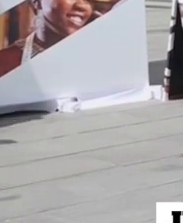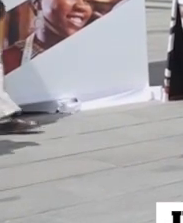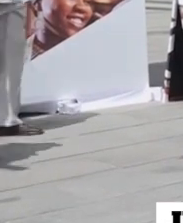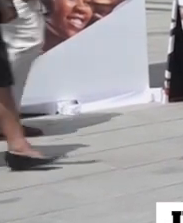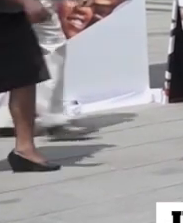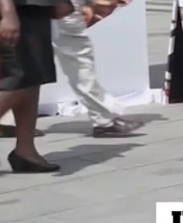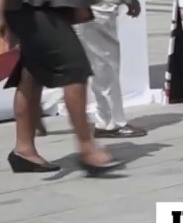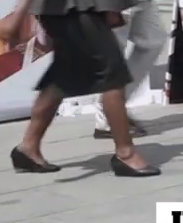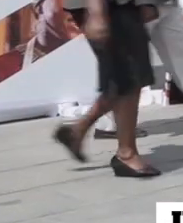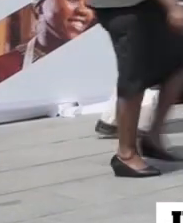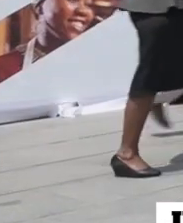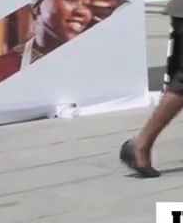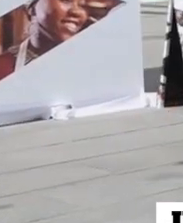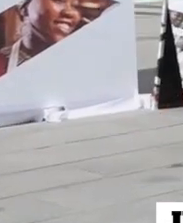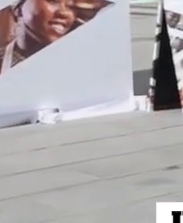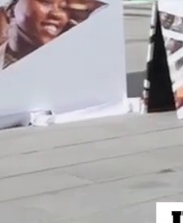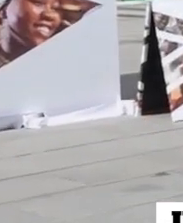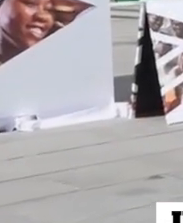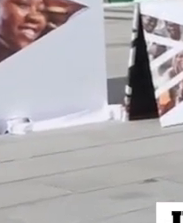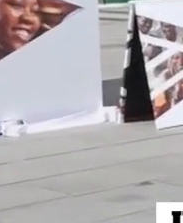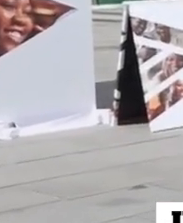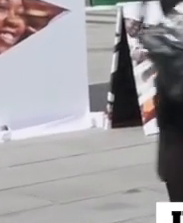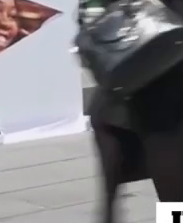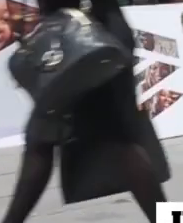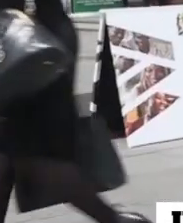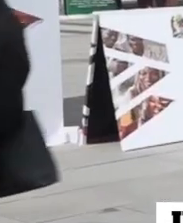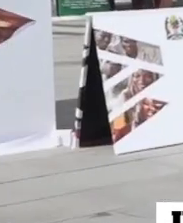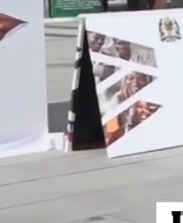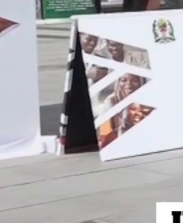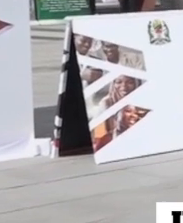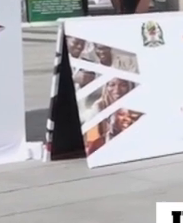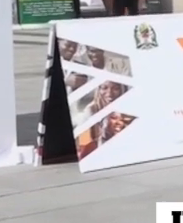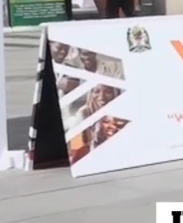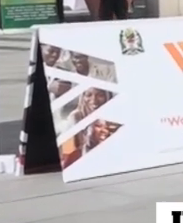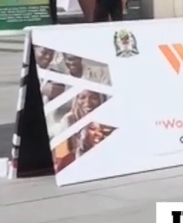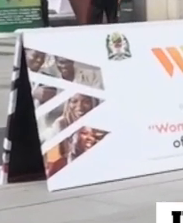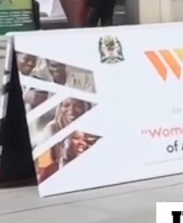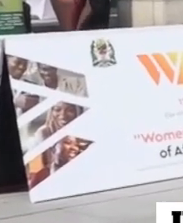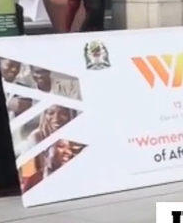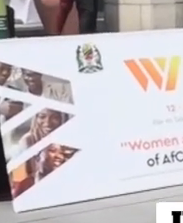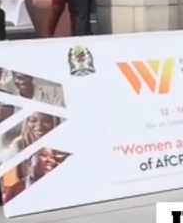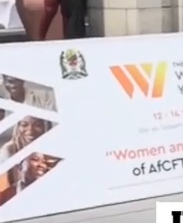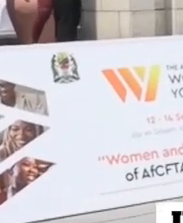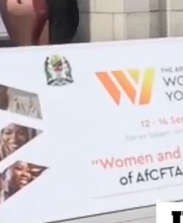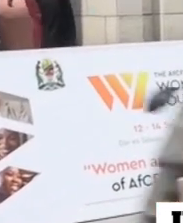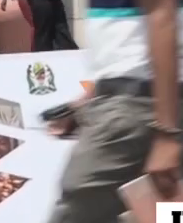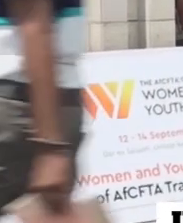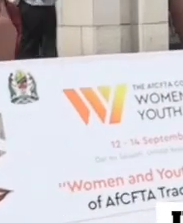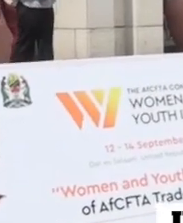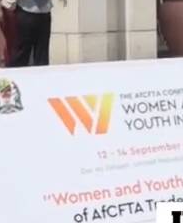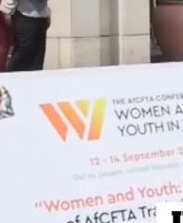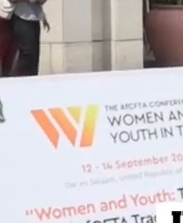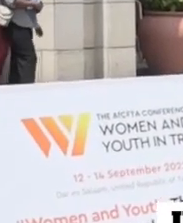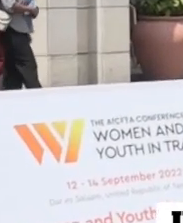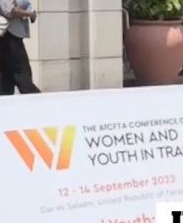ndetse n'urubyiruko bari mu bikorwa by'ubucuruzi hirya no hino ku mugabane wa Afurika. Ni inama rero yatangijwe kuri uyu wa